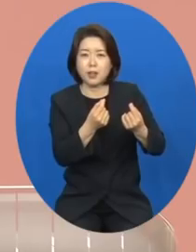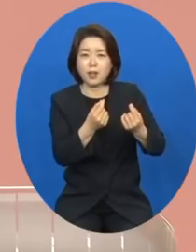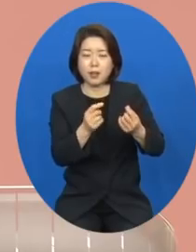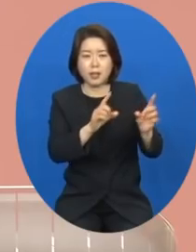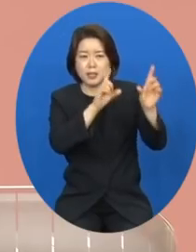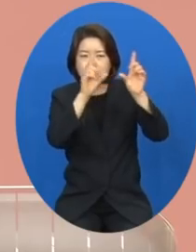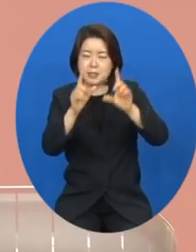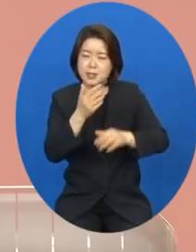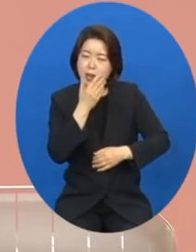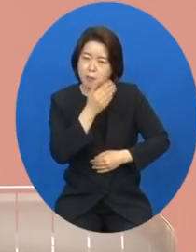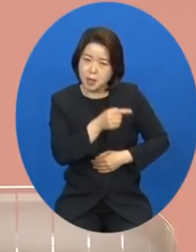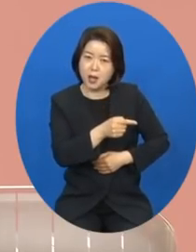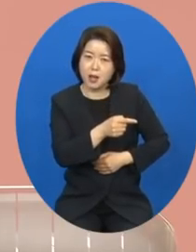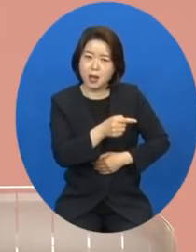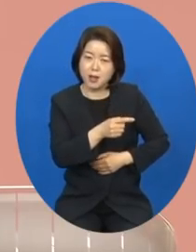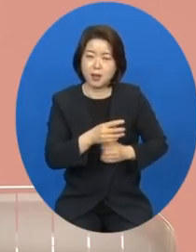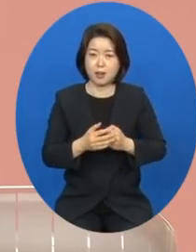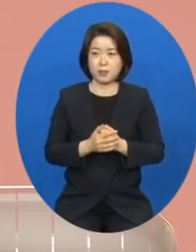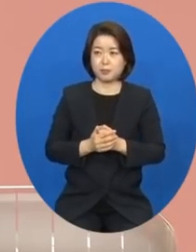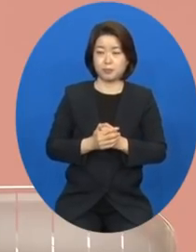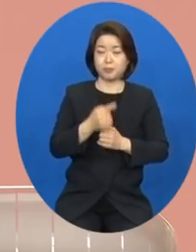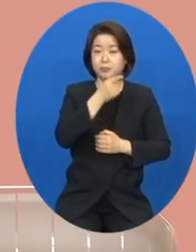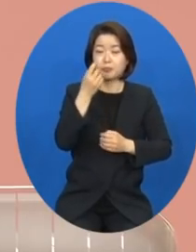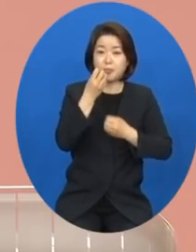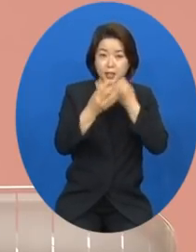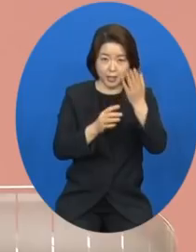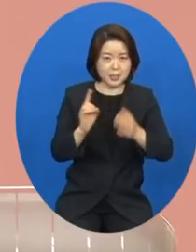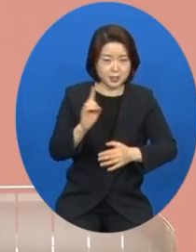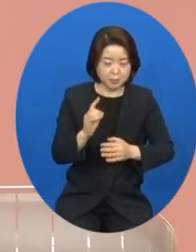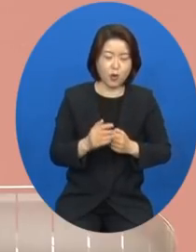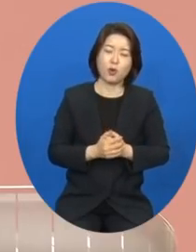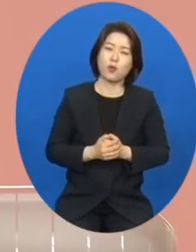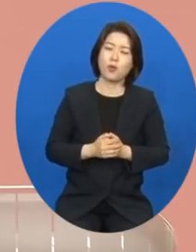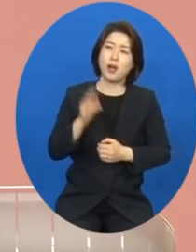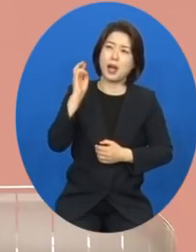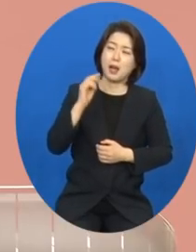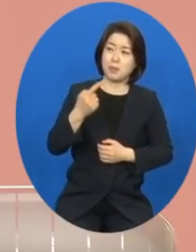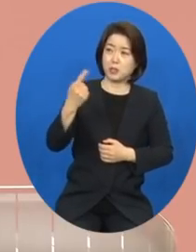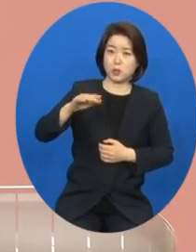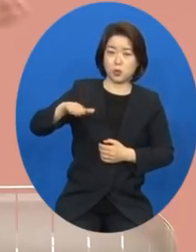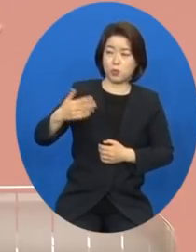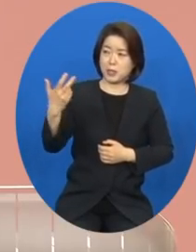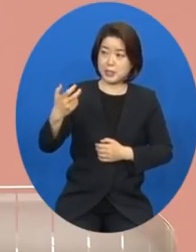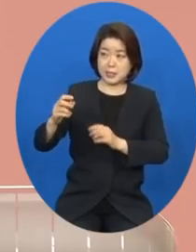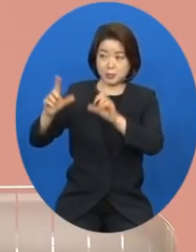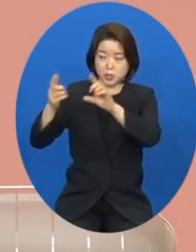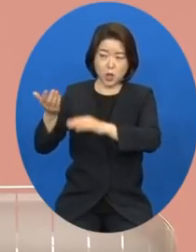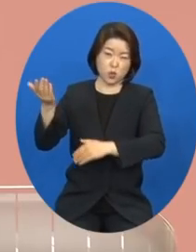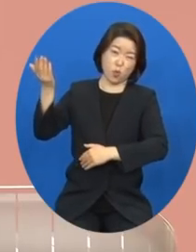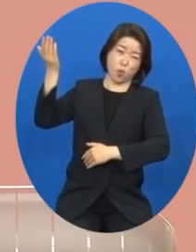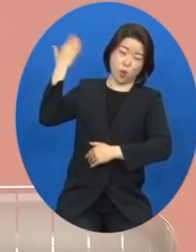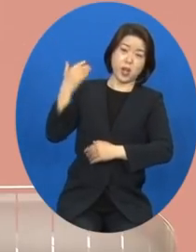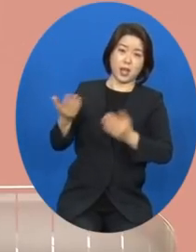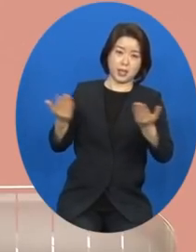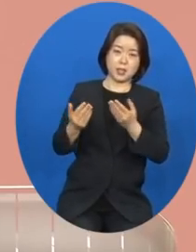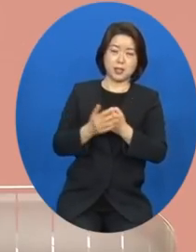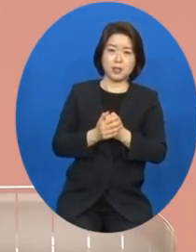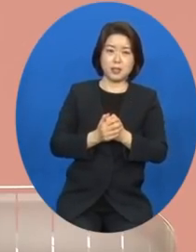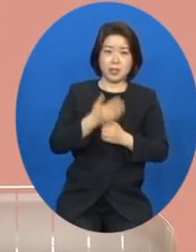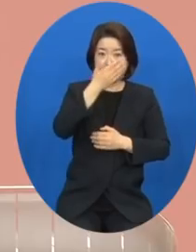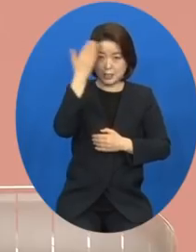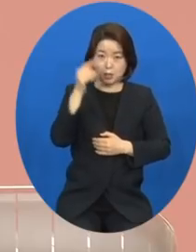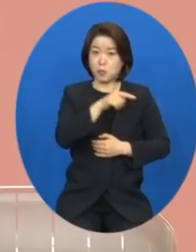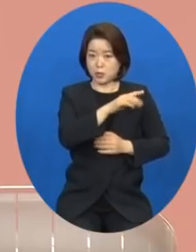이런 삶을 사시는 것일까 그분의 가능성이 이렇습니다 아마 1971 보다 훨씬 전의 일이 없겠죠 문의 잘 모습에